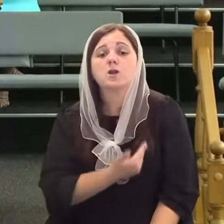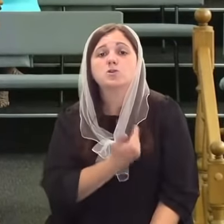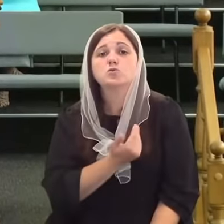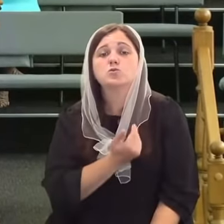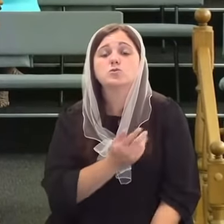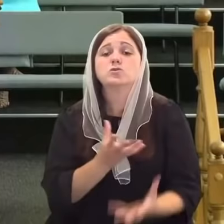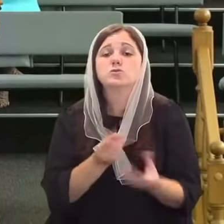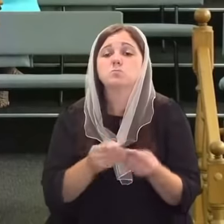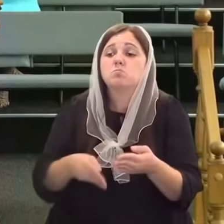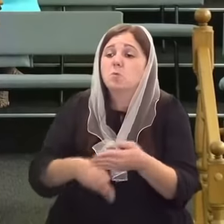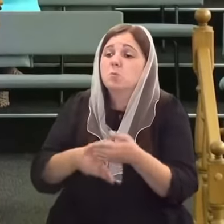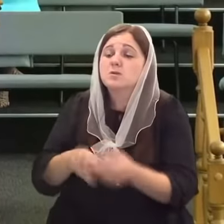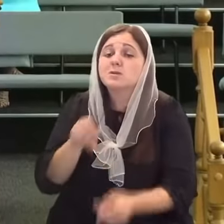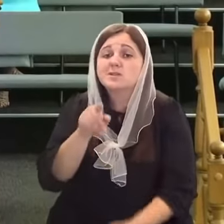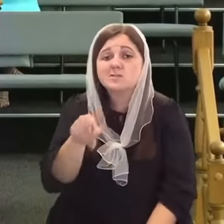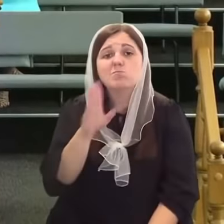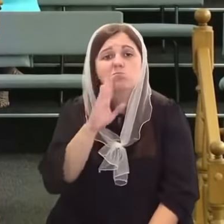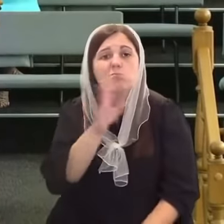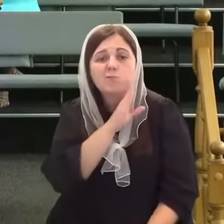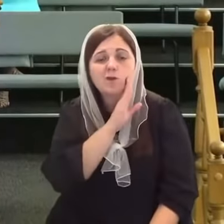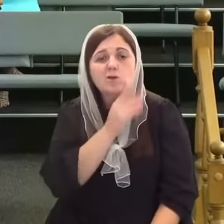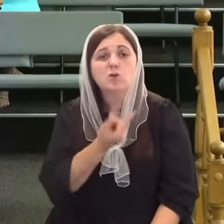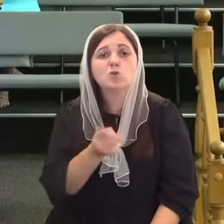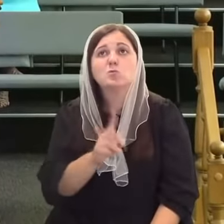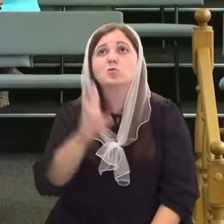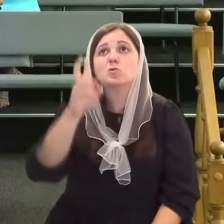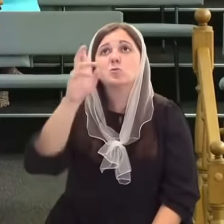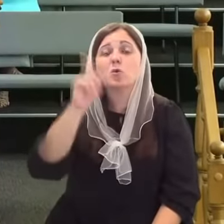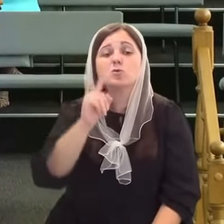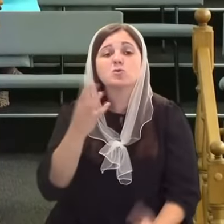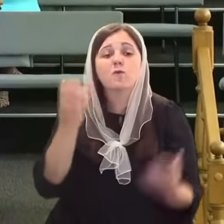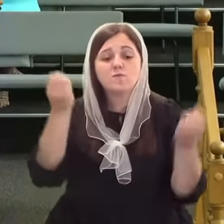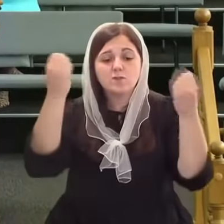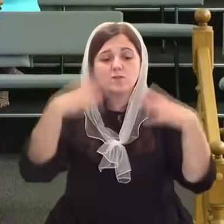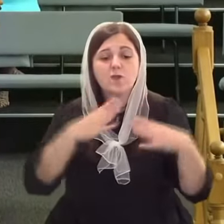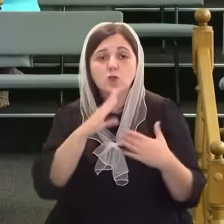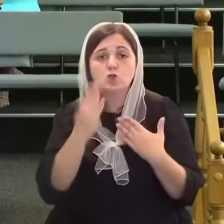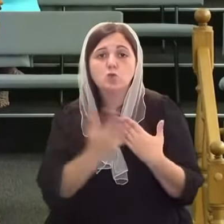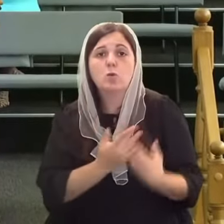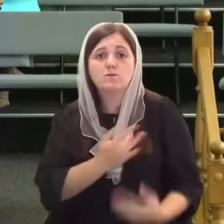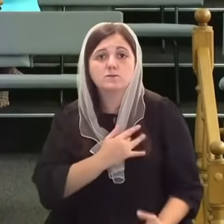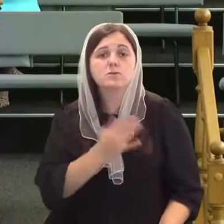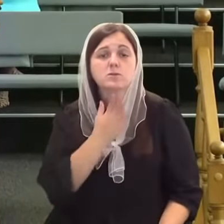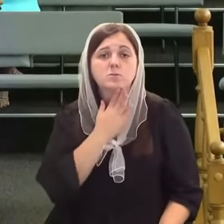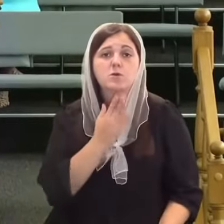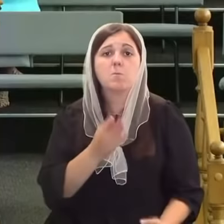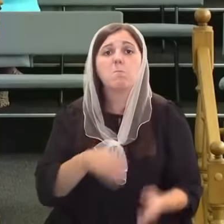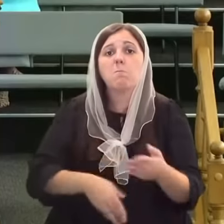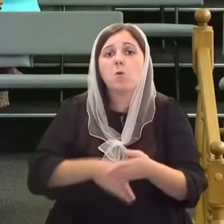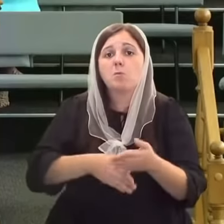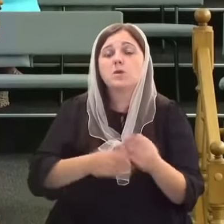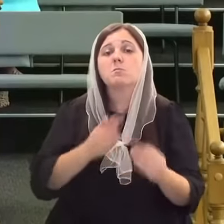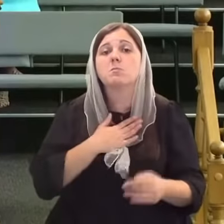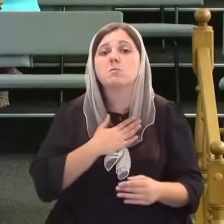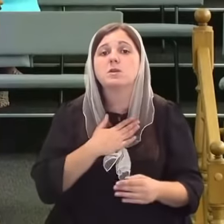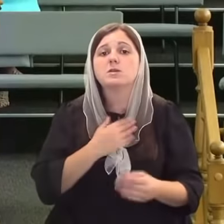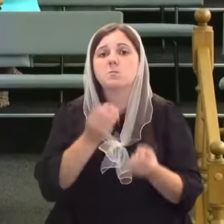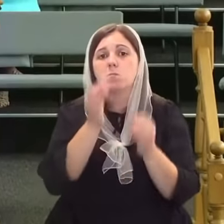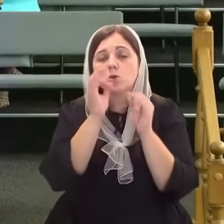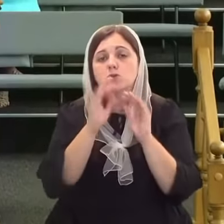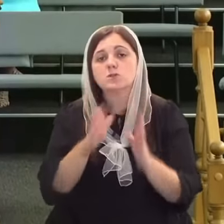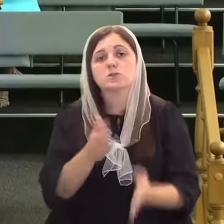ей помочь. Потому что Бог, который изливает любовь в мое сердце, Он помог мне простить мою